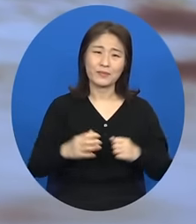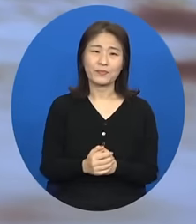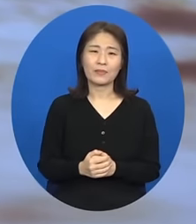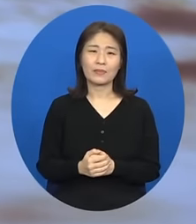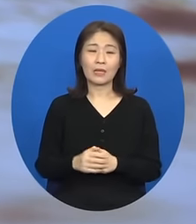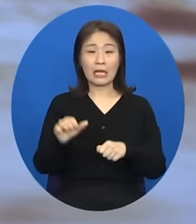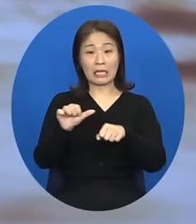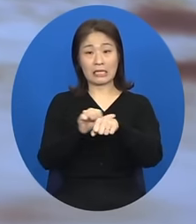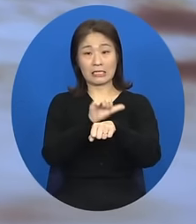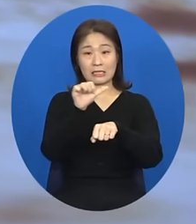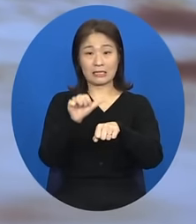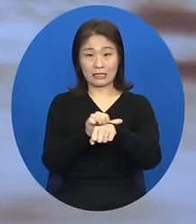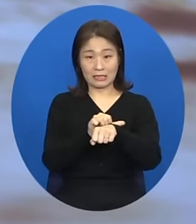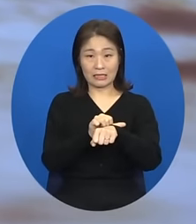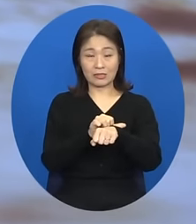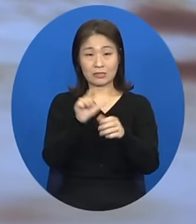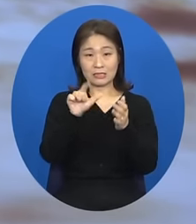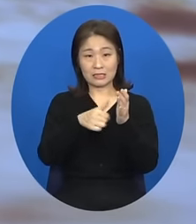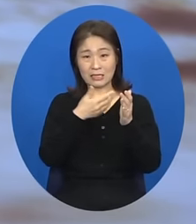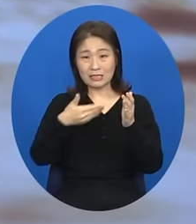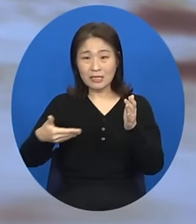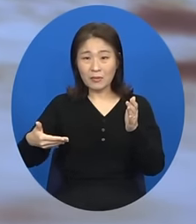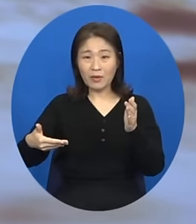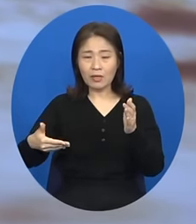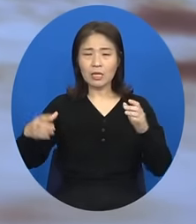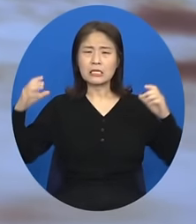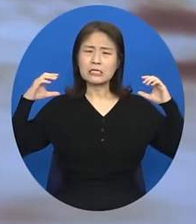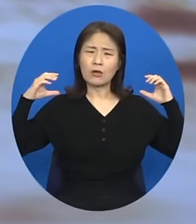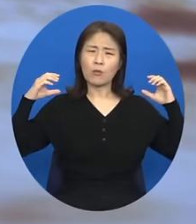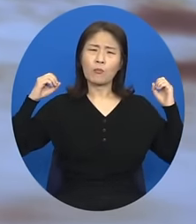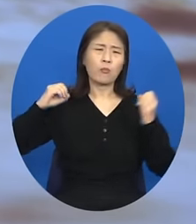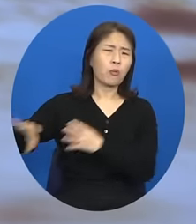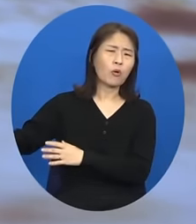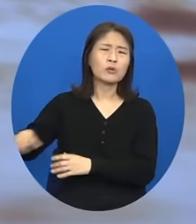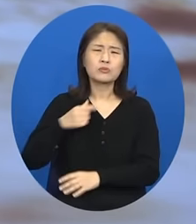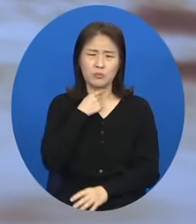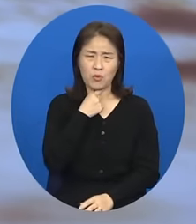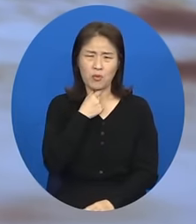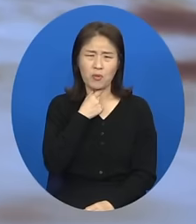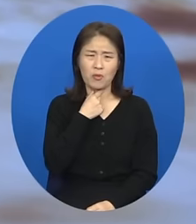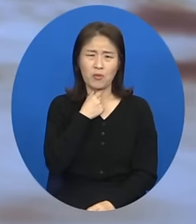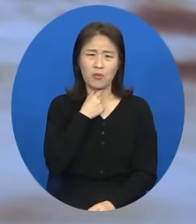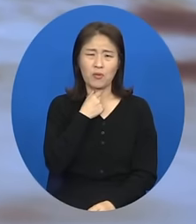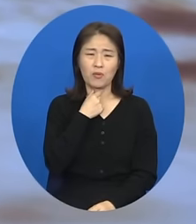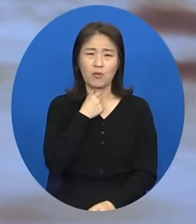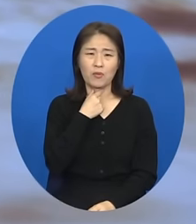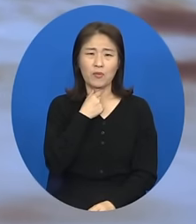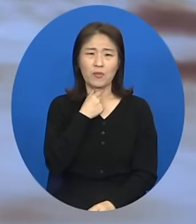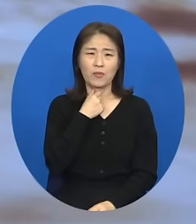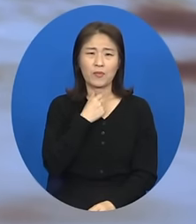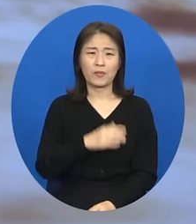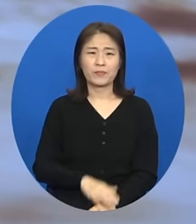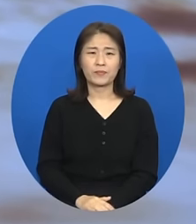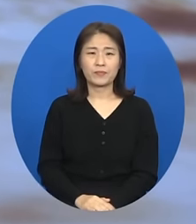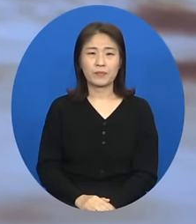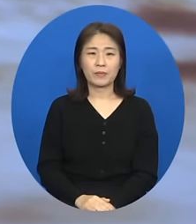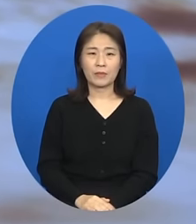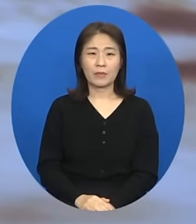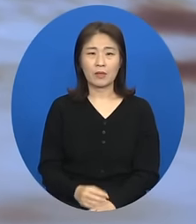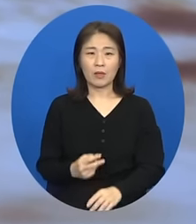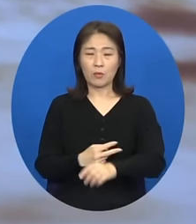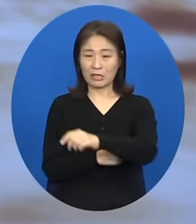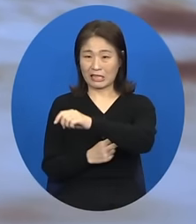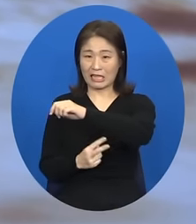5시간 지나면요, 이걸 어떻게 하면 버릴 수 있지? 이 생각만 나요. 이걸 어떻게 하면 버릴 수 있지? 그러다가 어느 다리 같은 데를